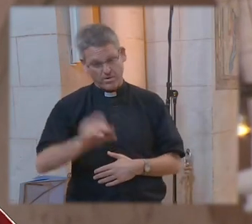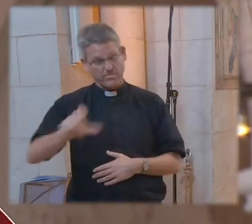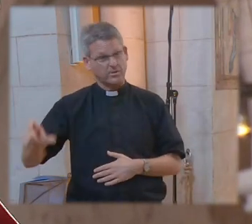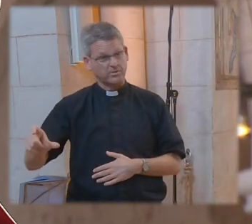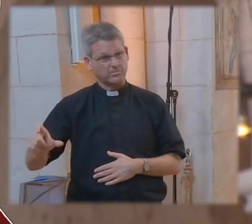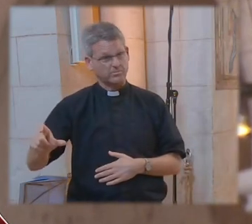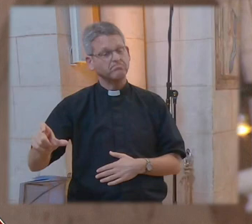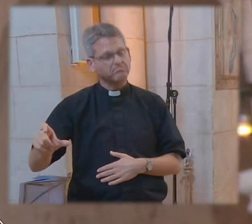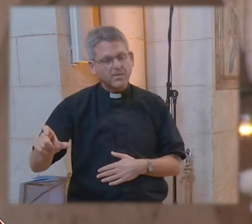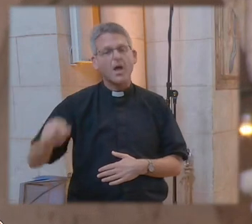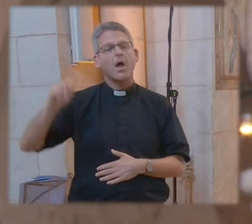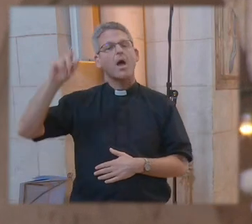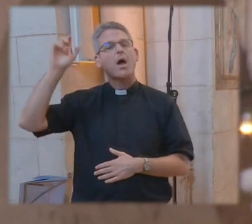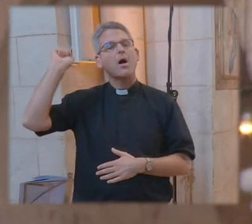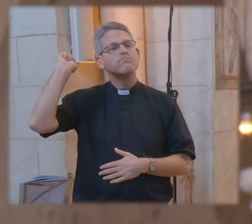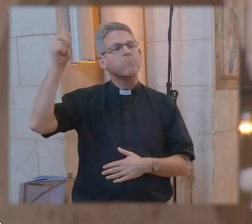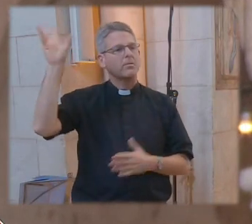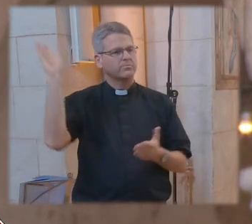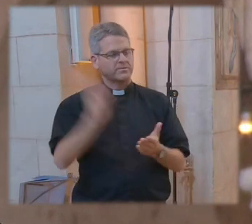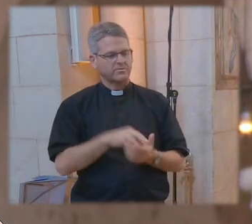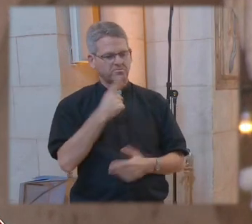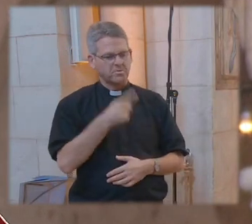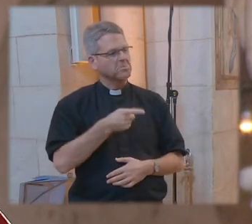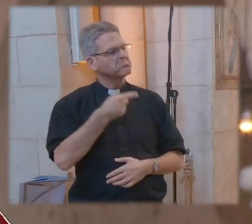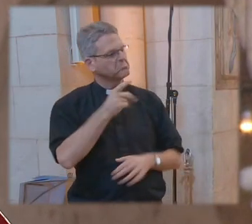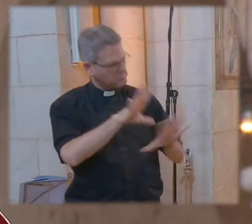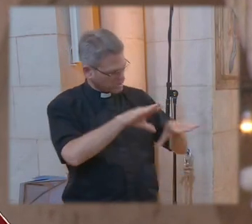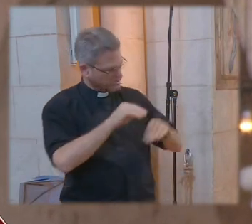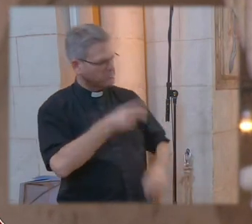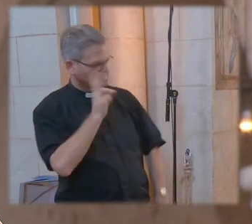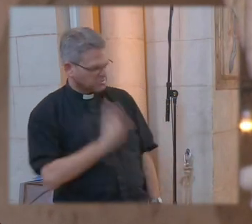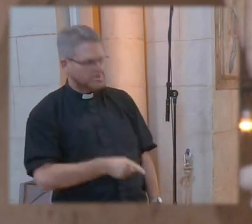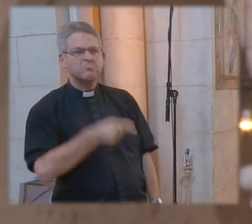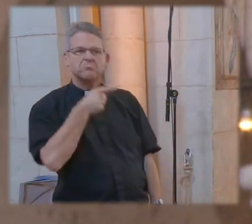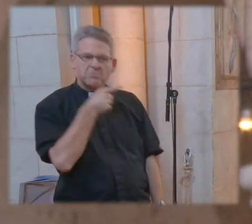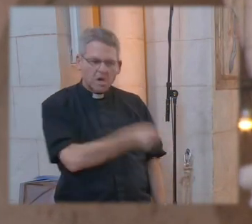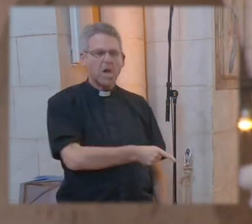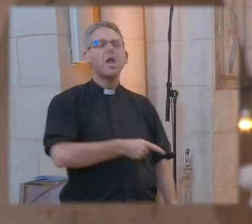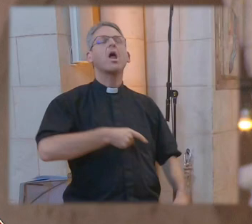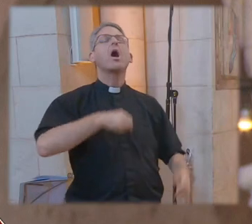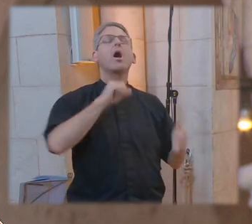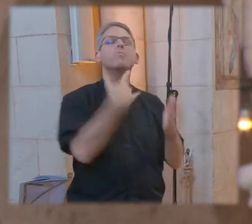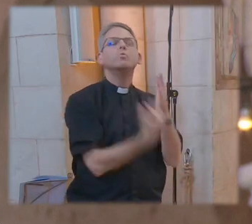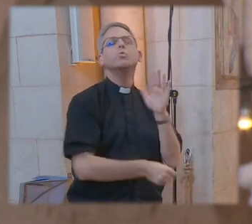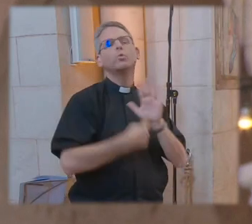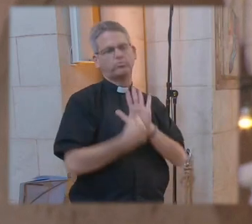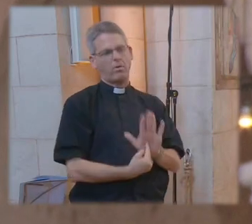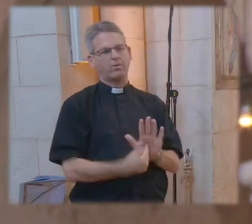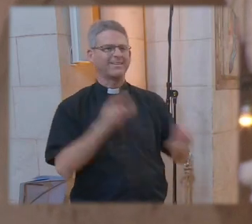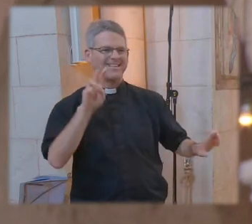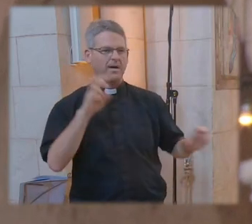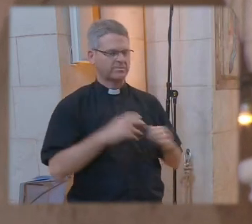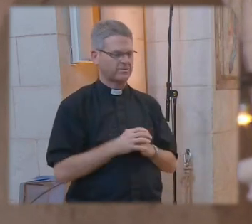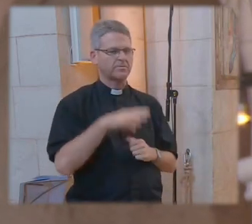Papst Franziskus als Martyrium anerkannt. Und der Heilige Vater hat entschieden, dass